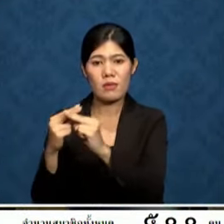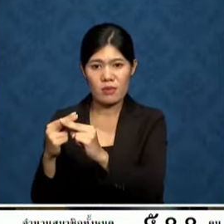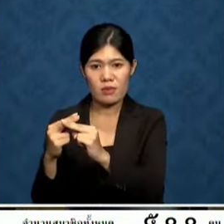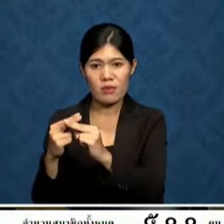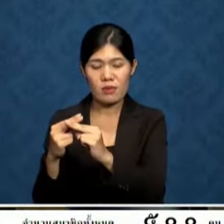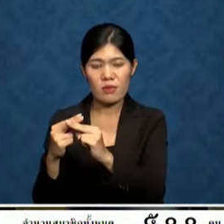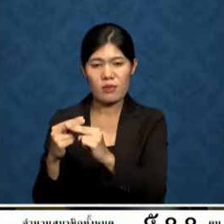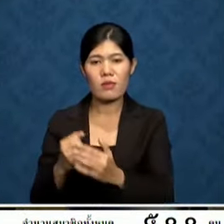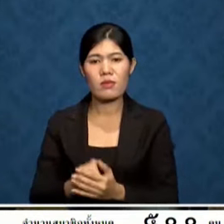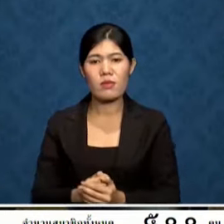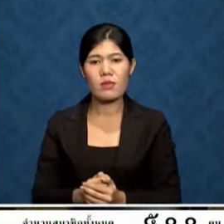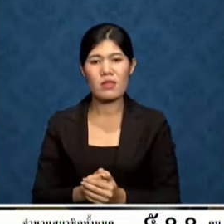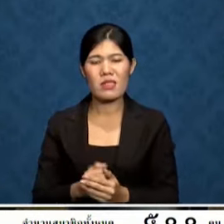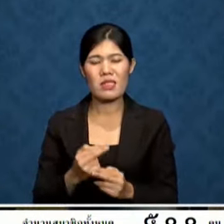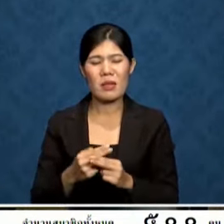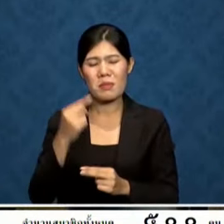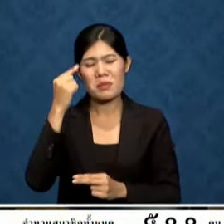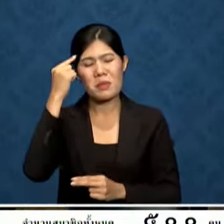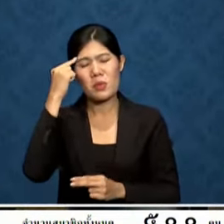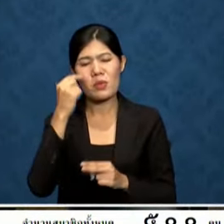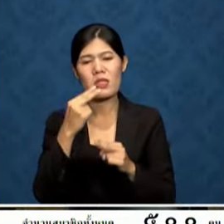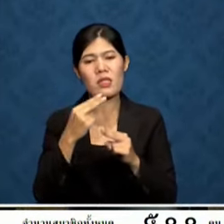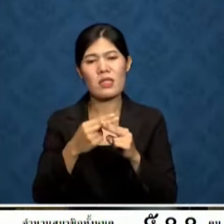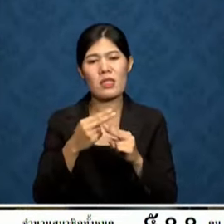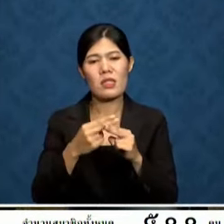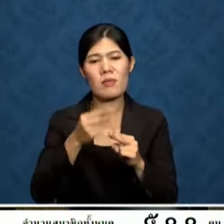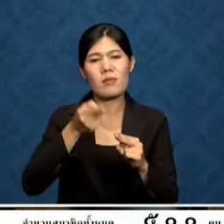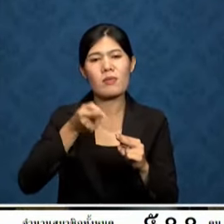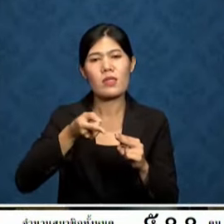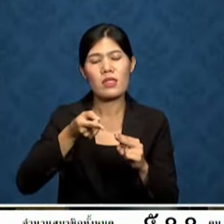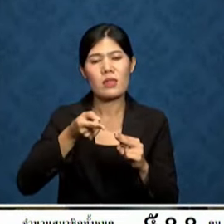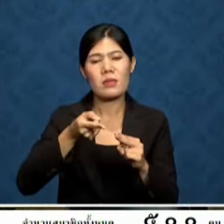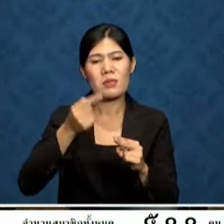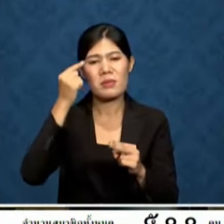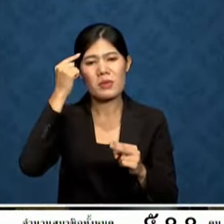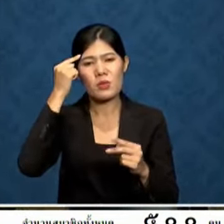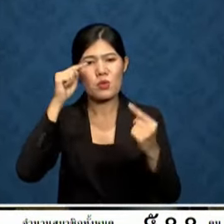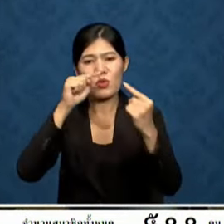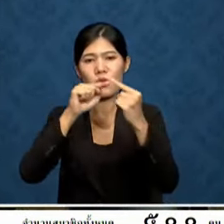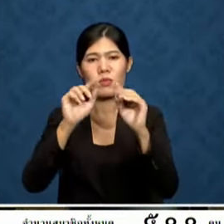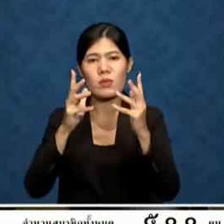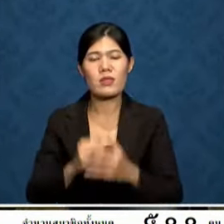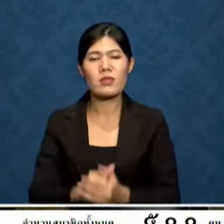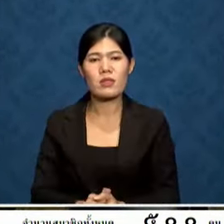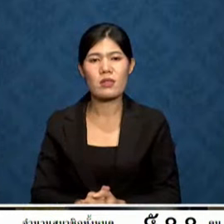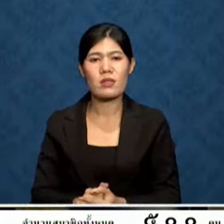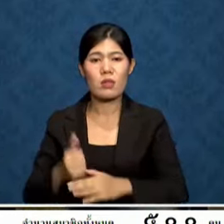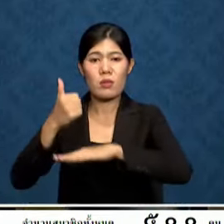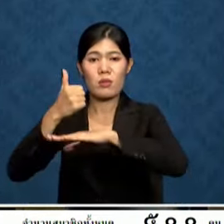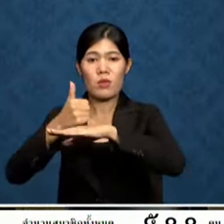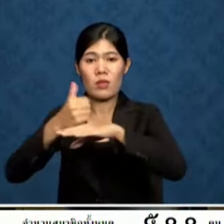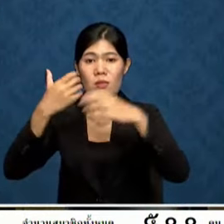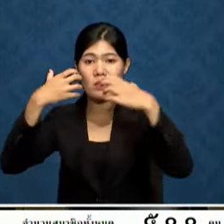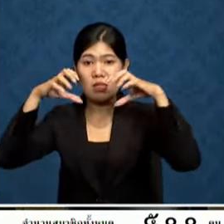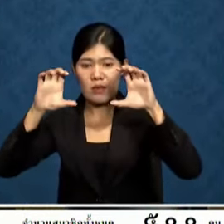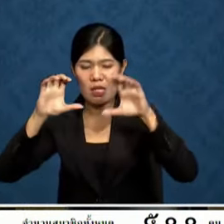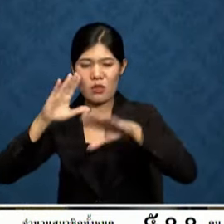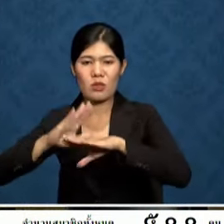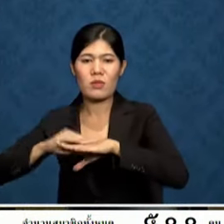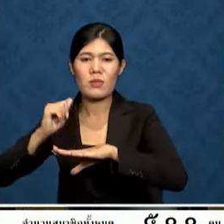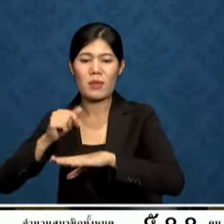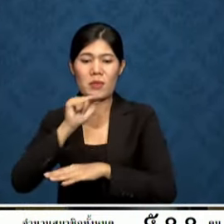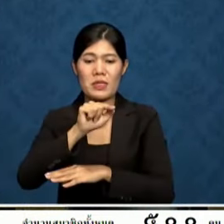ต่างคนต่างไร้ทิศทางผู้นำรัฐบาลก็ถนัดครับมีข้อสังการเยอะแยะผมก็ก็ได้